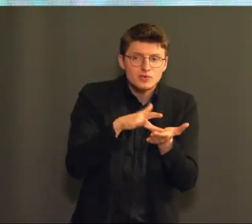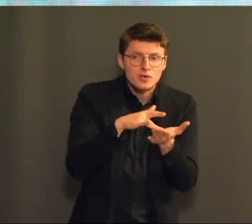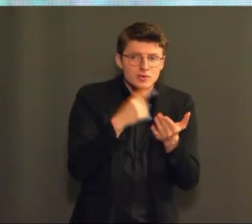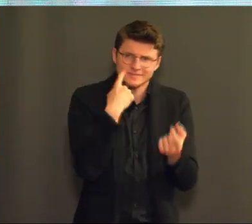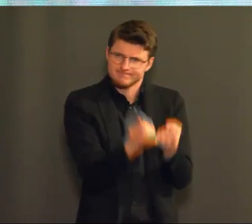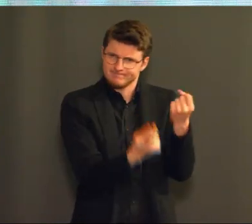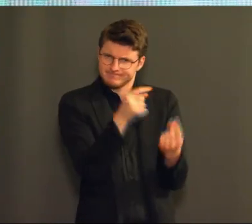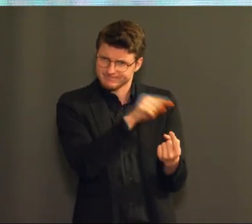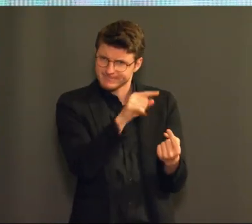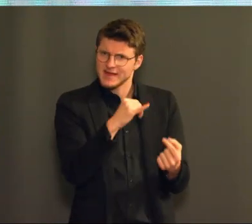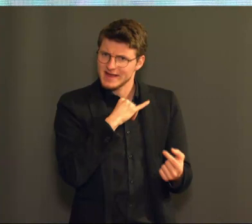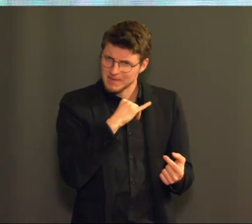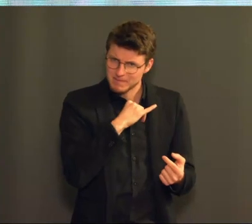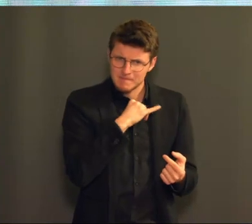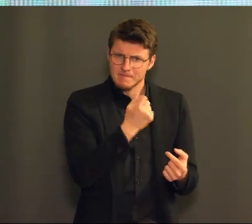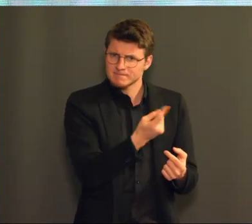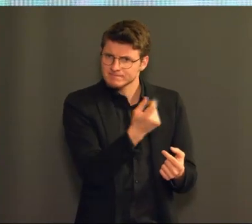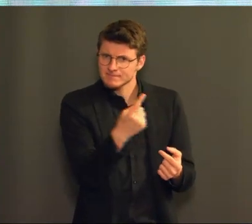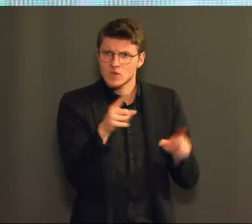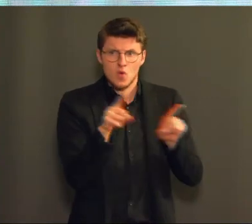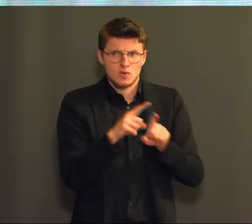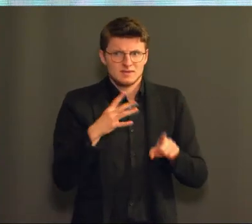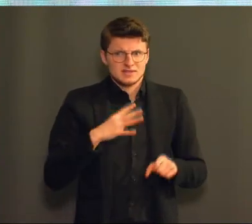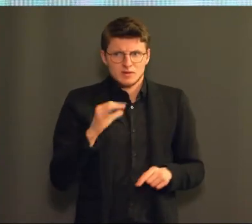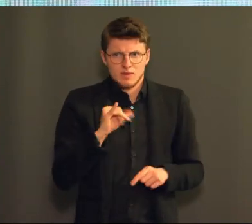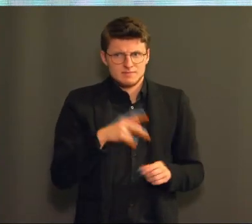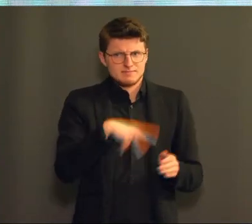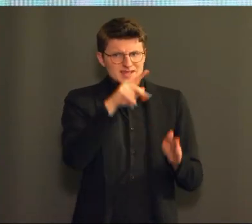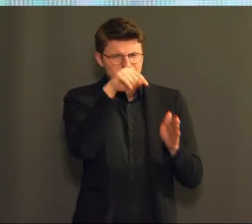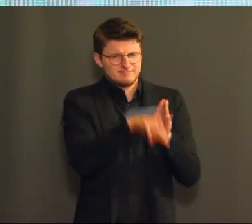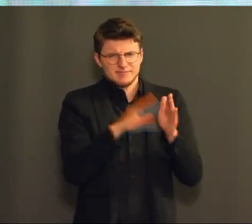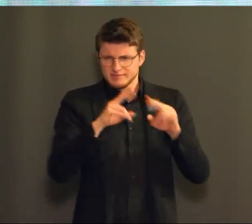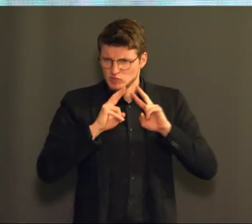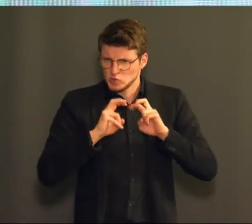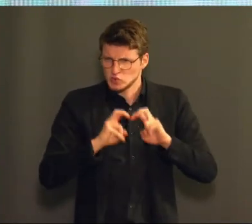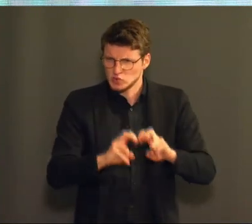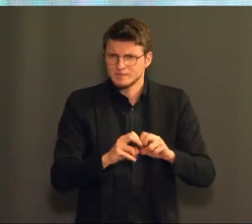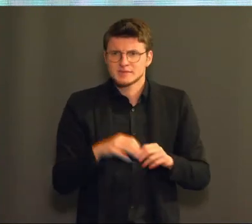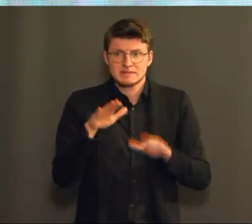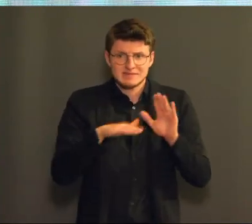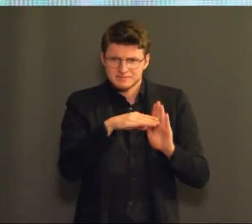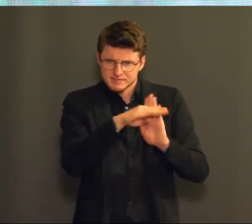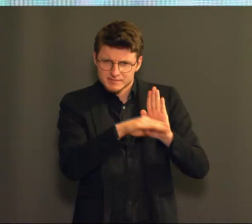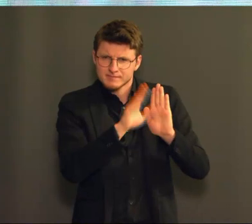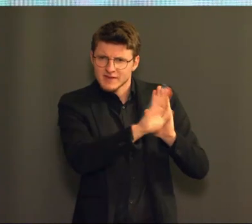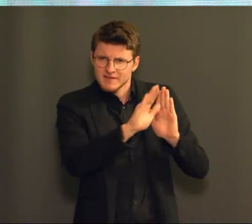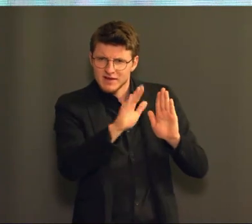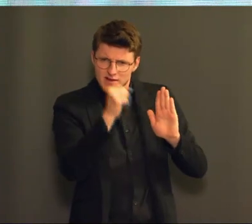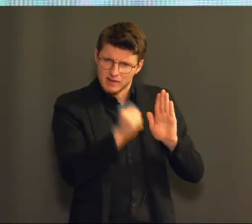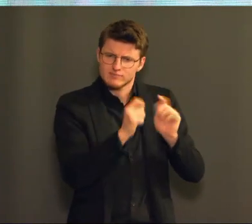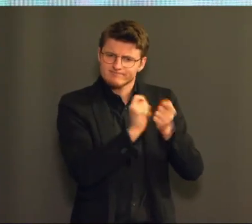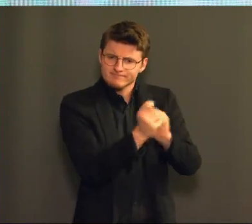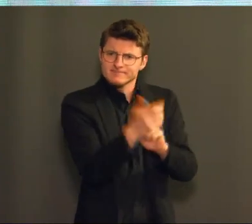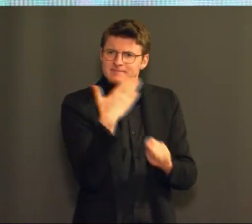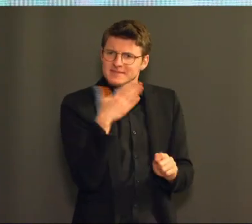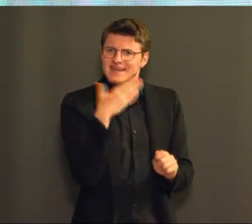hier loont het zeker de moeite om verder te onderzoeken of verbeterde protocollen en bewustmakingsacties